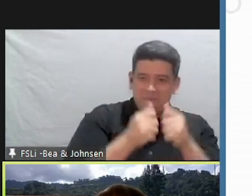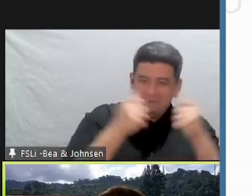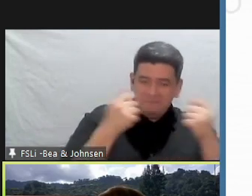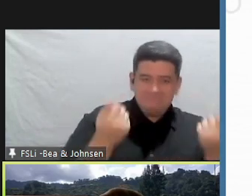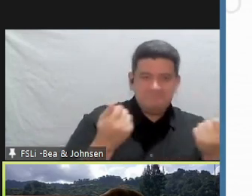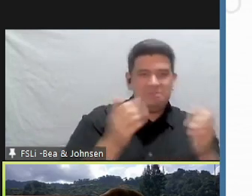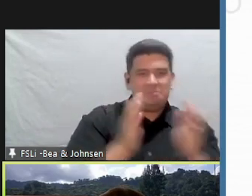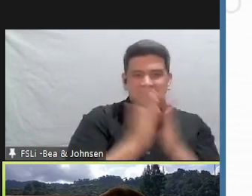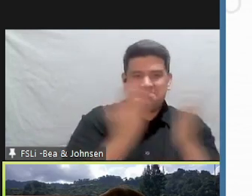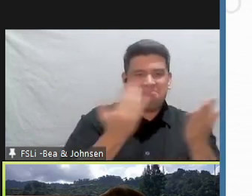sa ano no